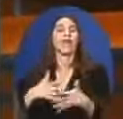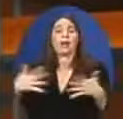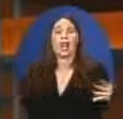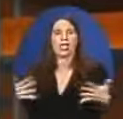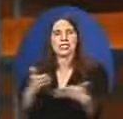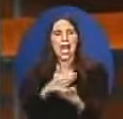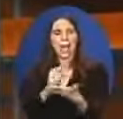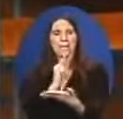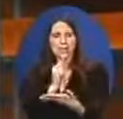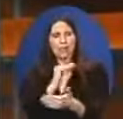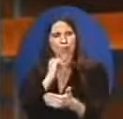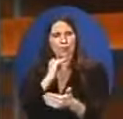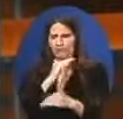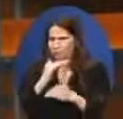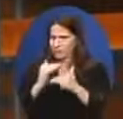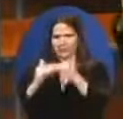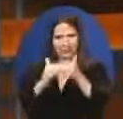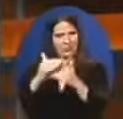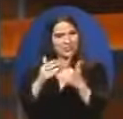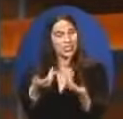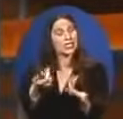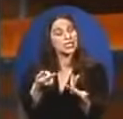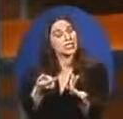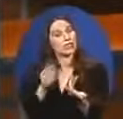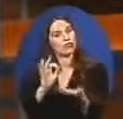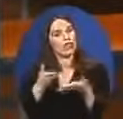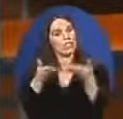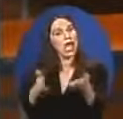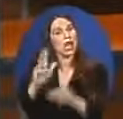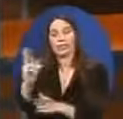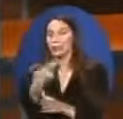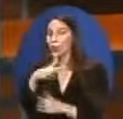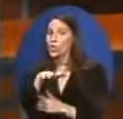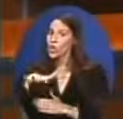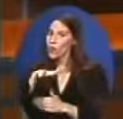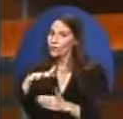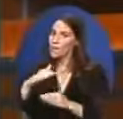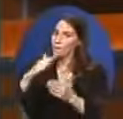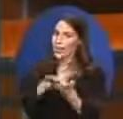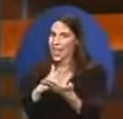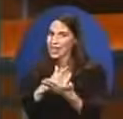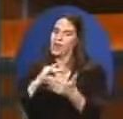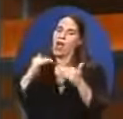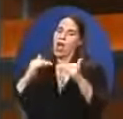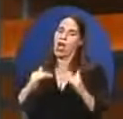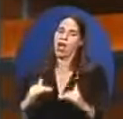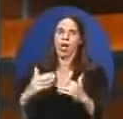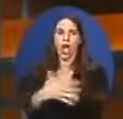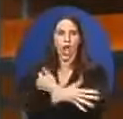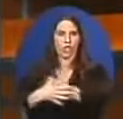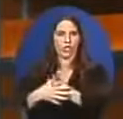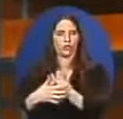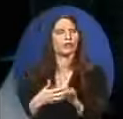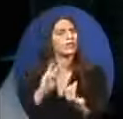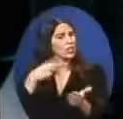עבודה. כל הדברים האלה נועדו כדי באמת לסייע לציבור, לשכבות הביניים ולשכבות החלשות. אנחנו נמשיך במדיניות הזאת. יהיו